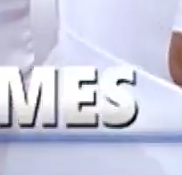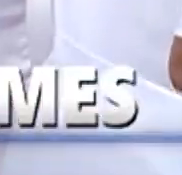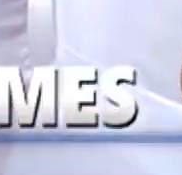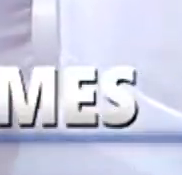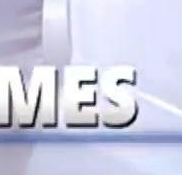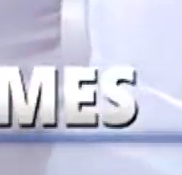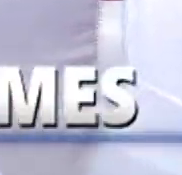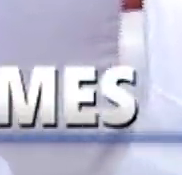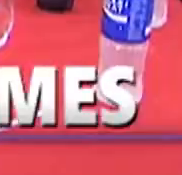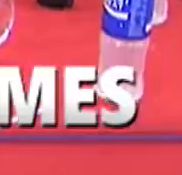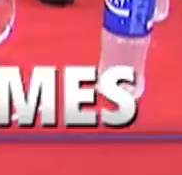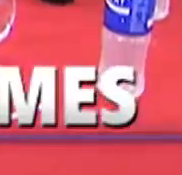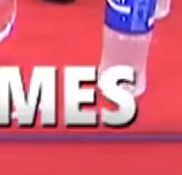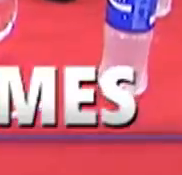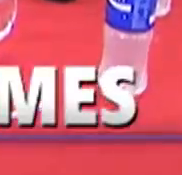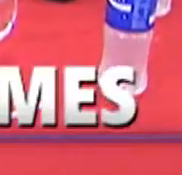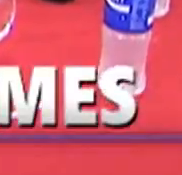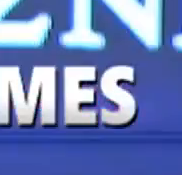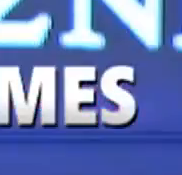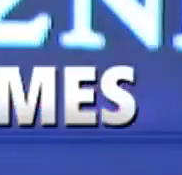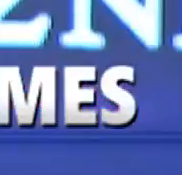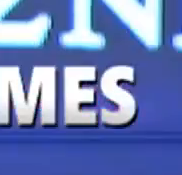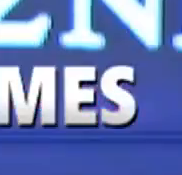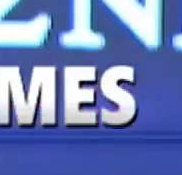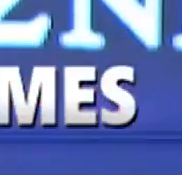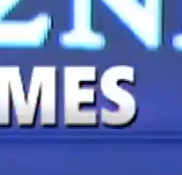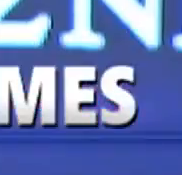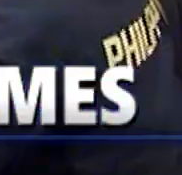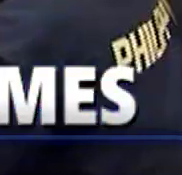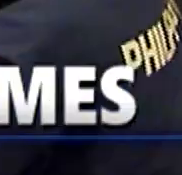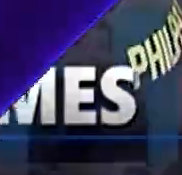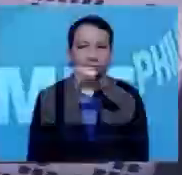sa 32nd Southeast Asian Games sa Cambodia.